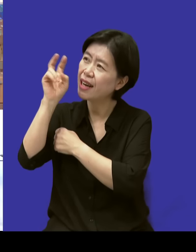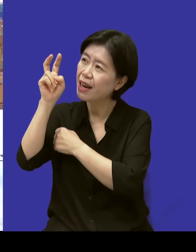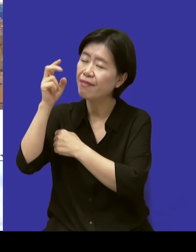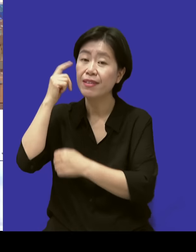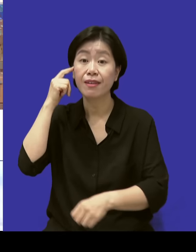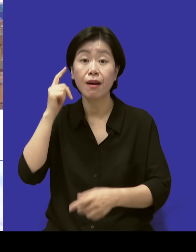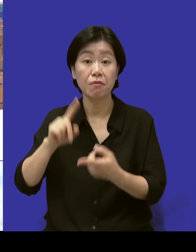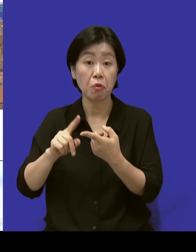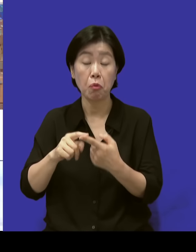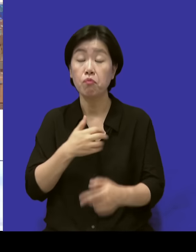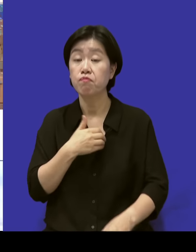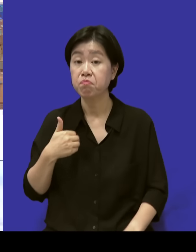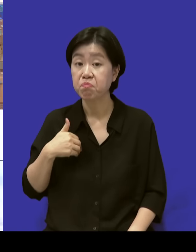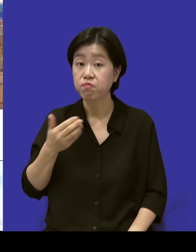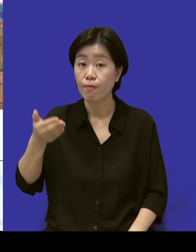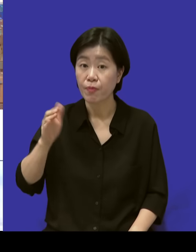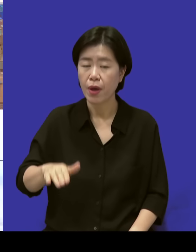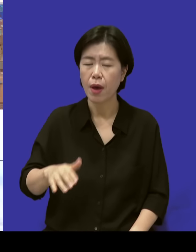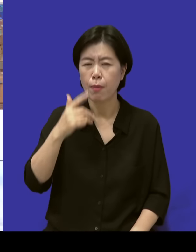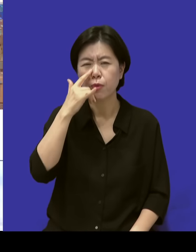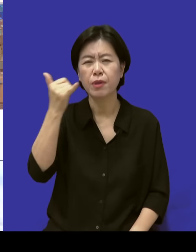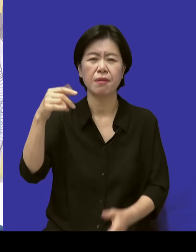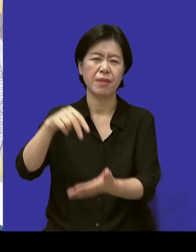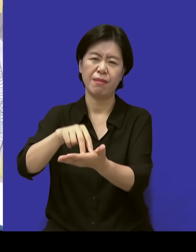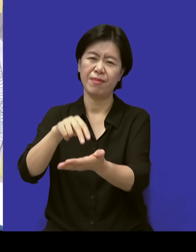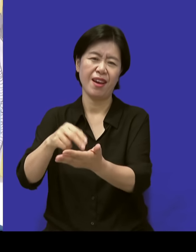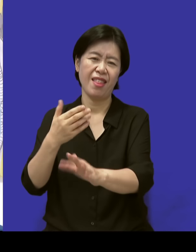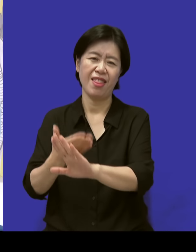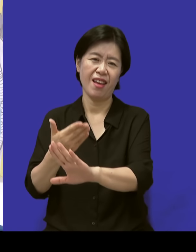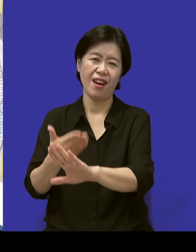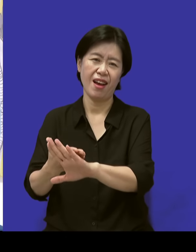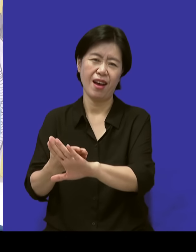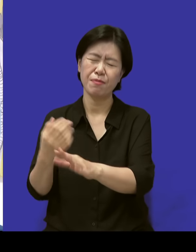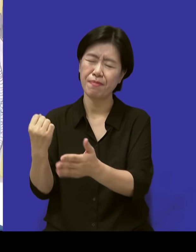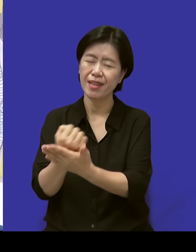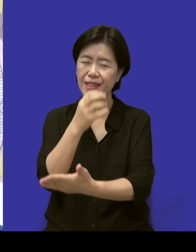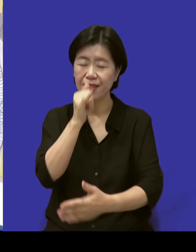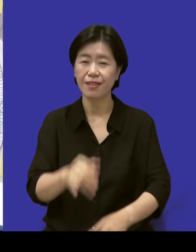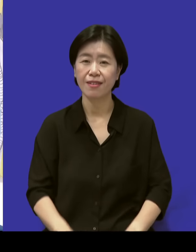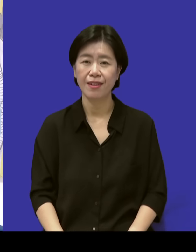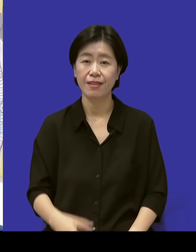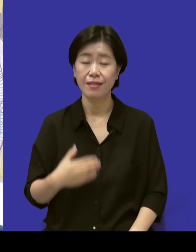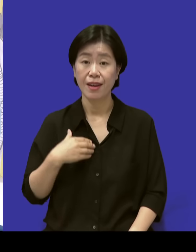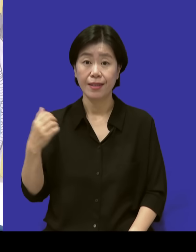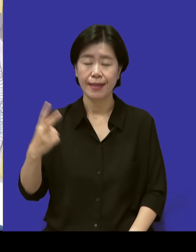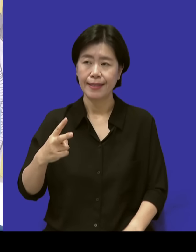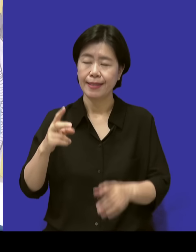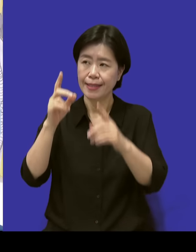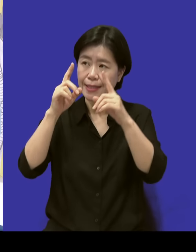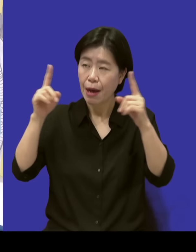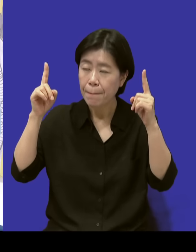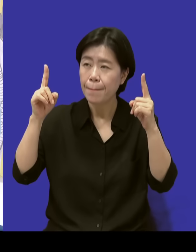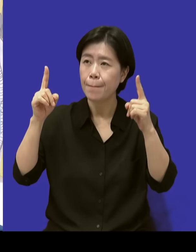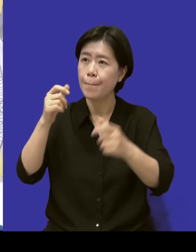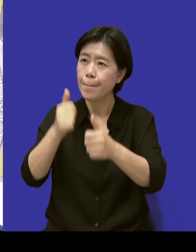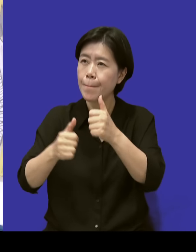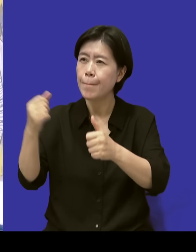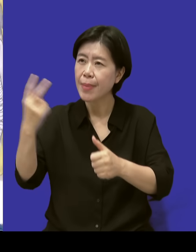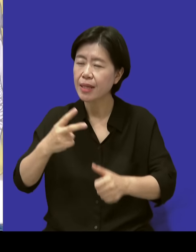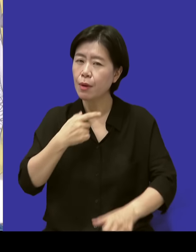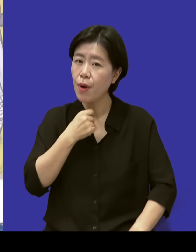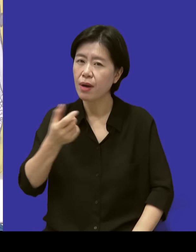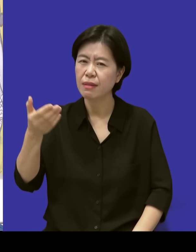되게 아쉬워하셨다. 네, 아쉬워하셨어요. 네. 그래가지고 재수를 하고 싶었는데 예. 저희 아버지가 그냥 점수 맞춰서 가라.